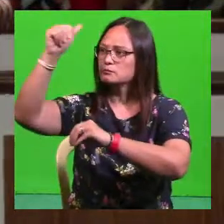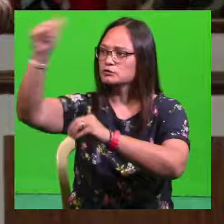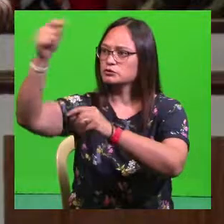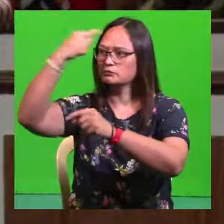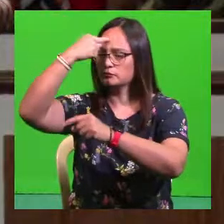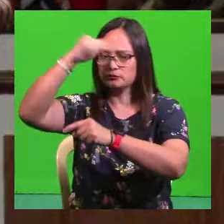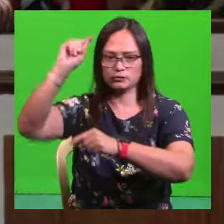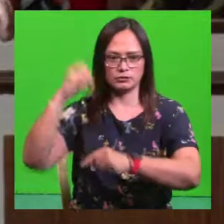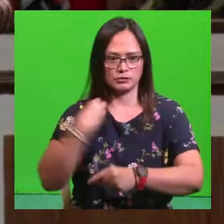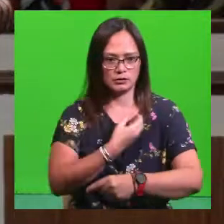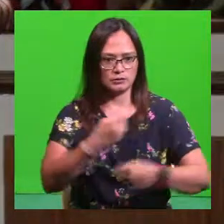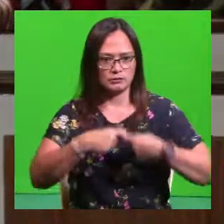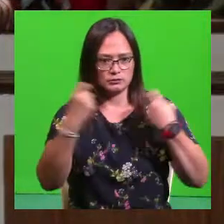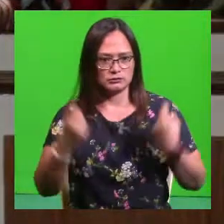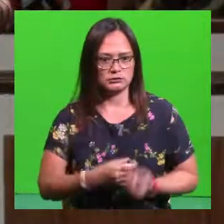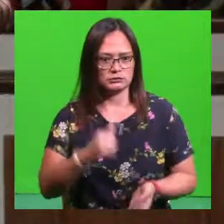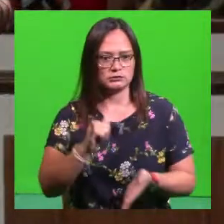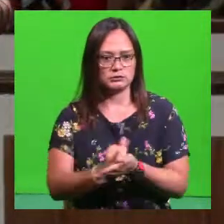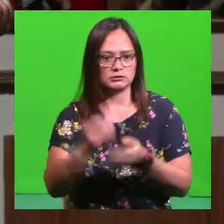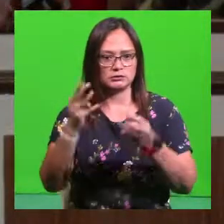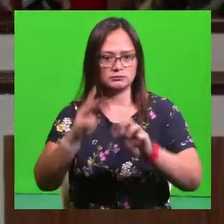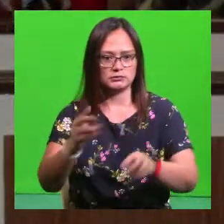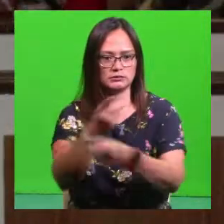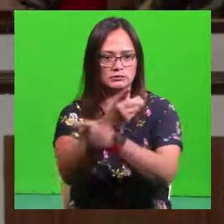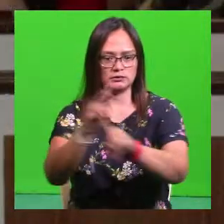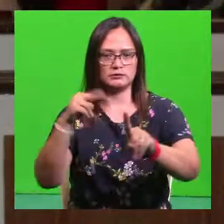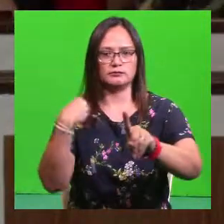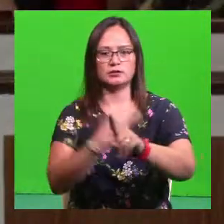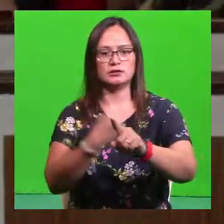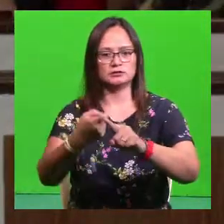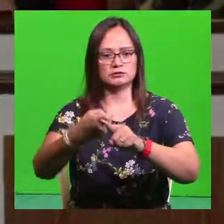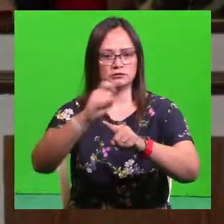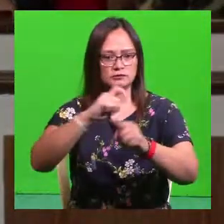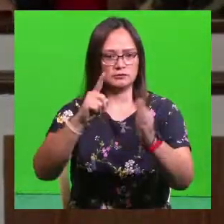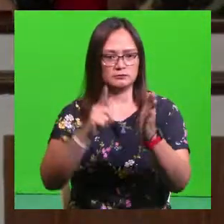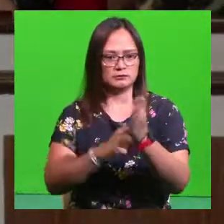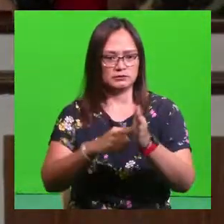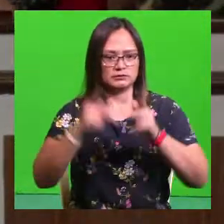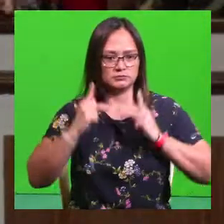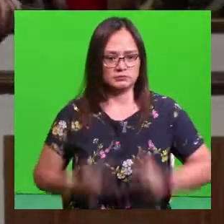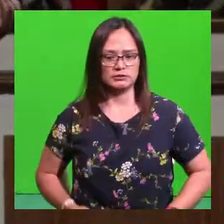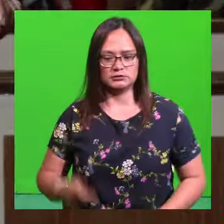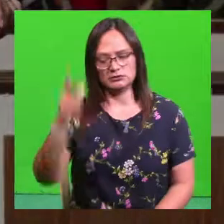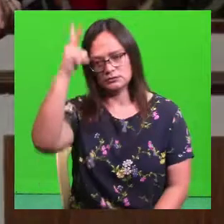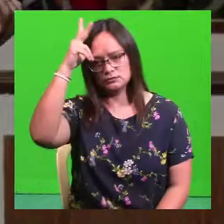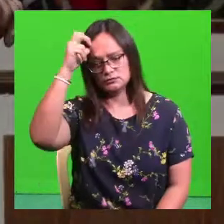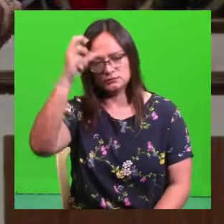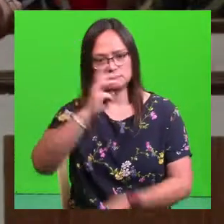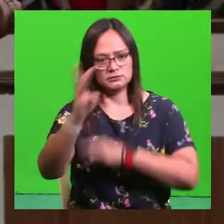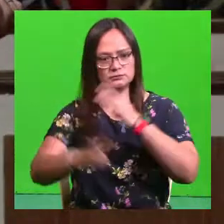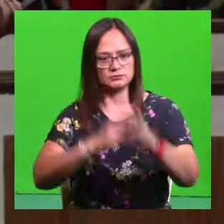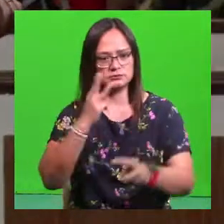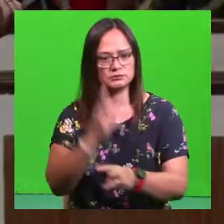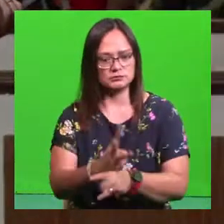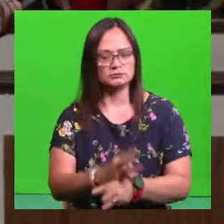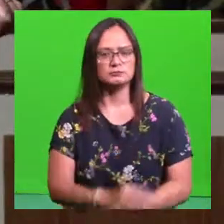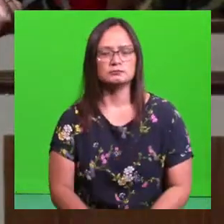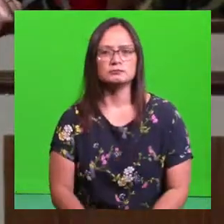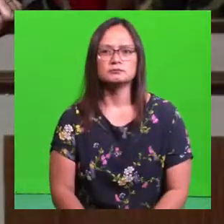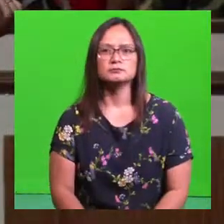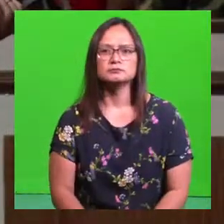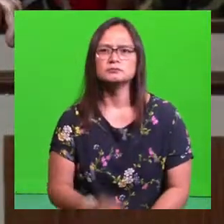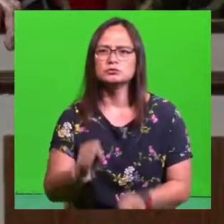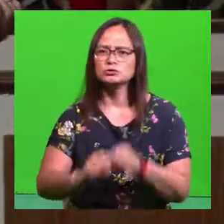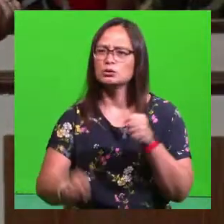evil world. So, ano ang halaga ng kanyang kamatayan?